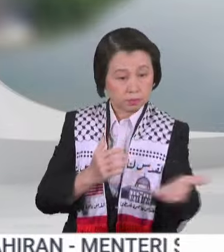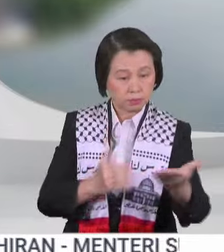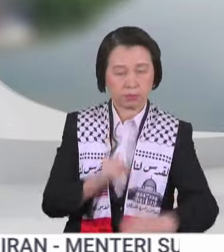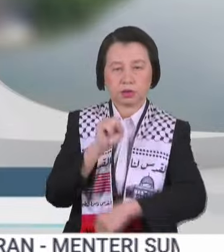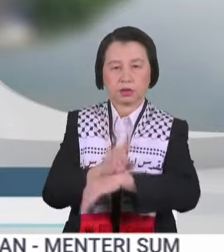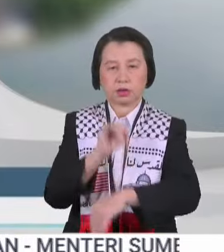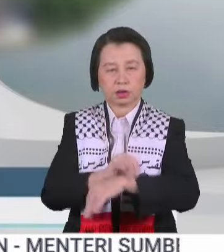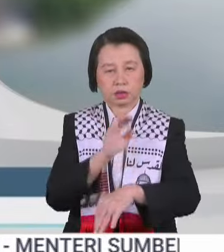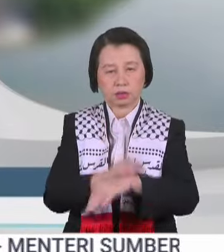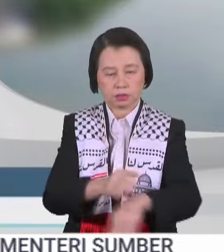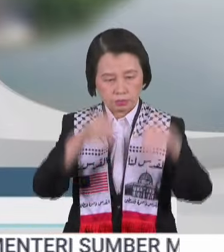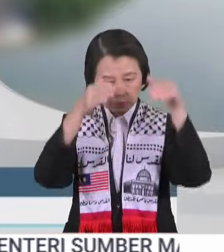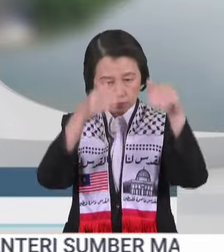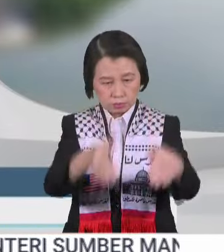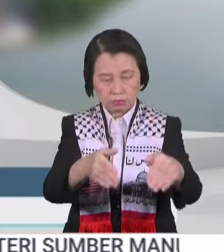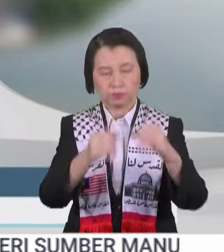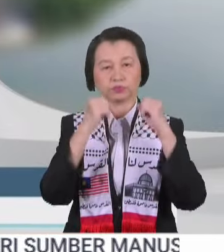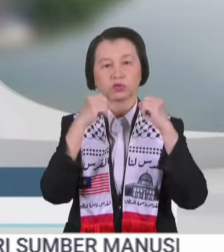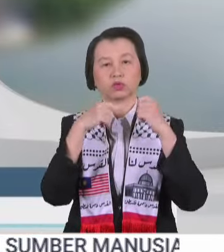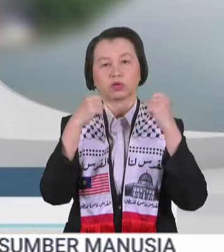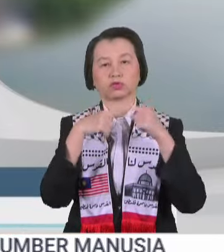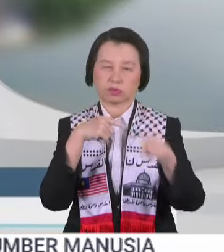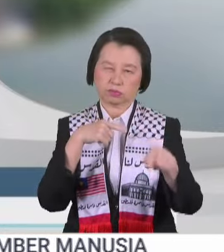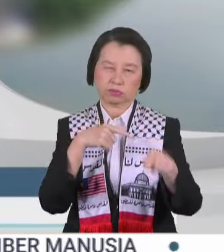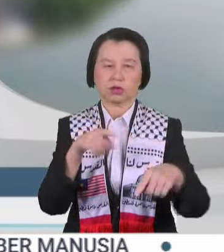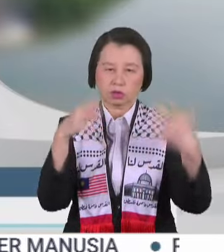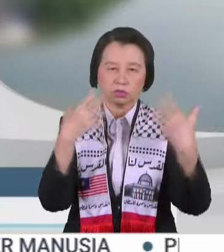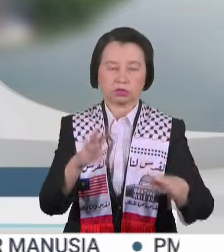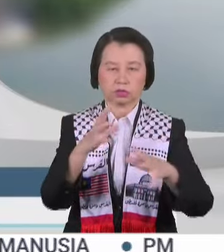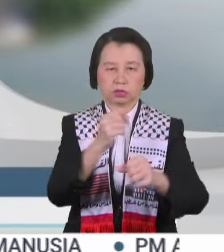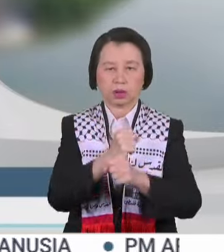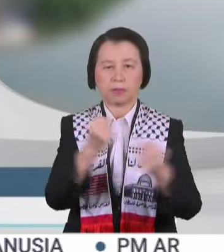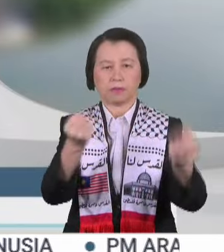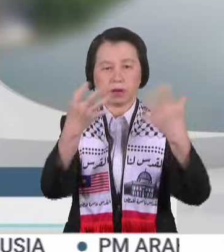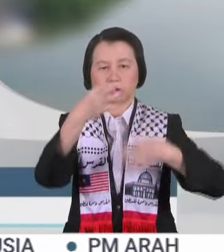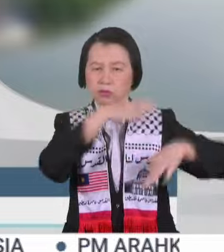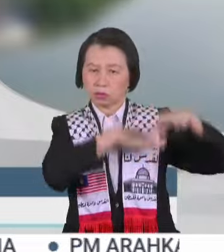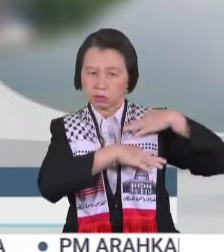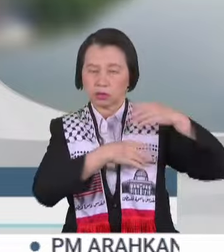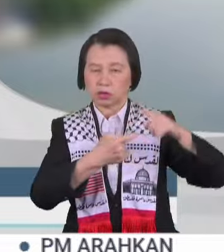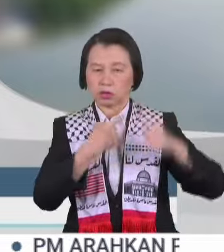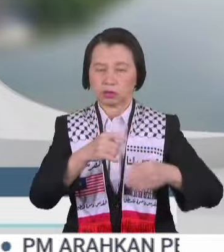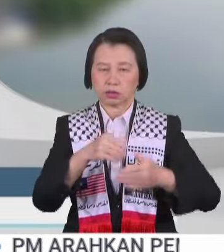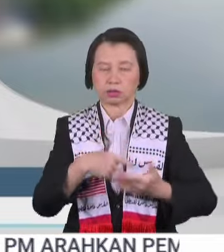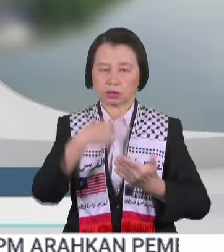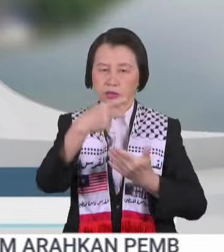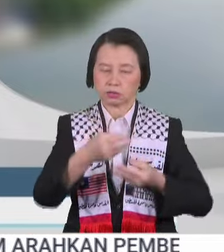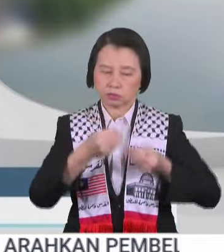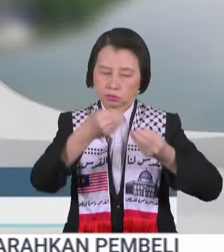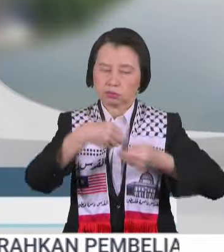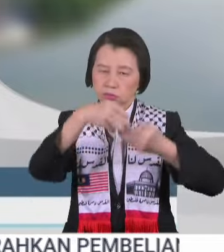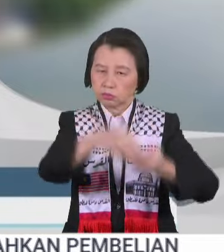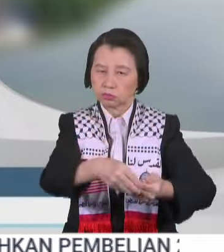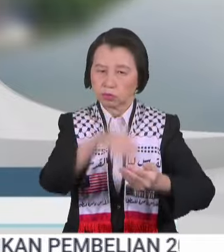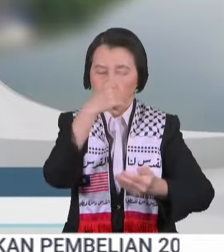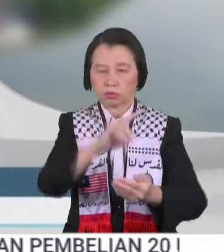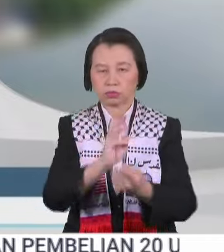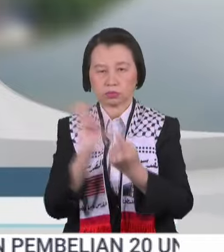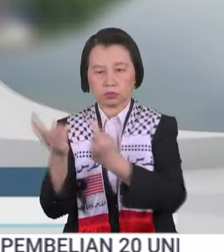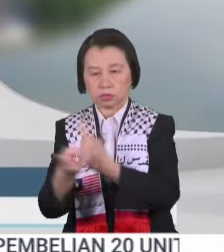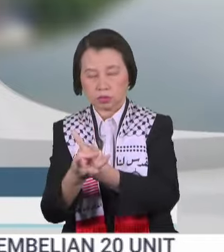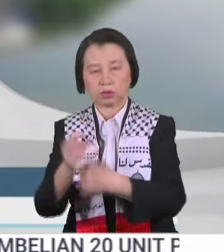itu ditumpukan kepada sektor swasta yang telah mendapat banyak faedah daripada insentif kerajaan terhadap